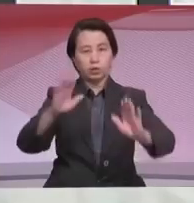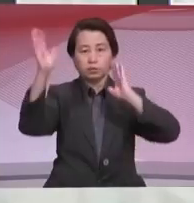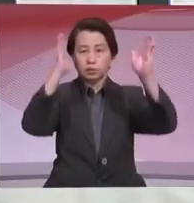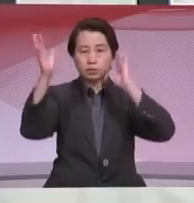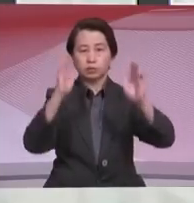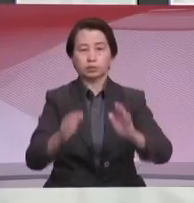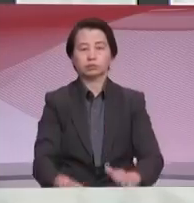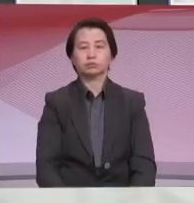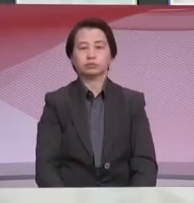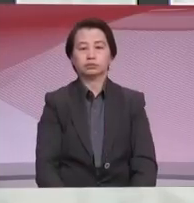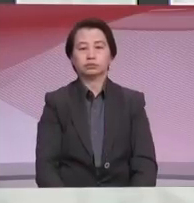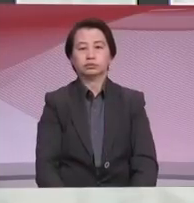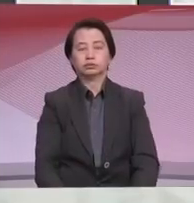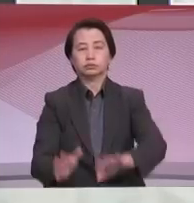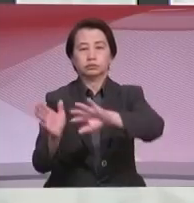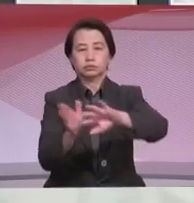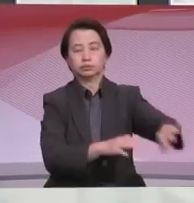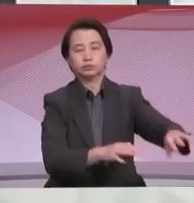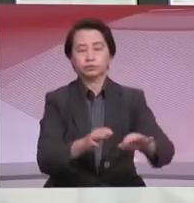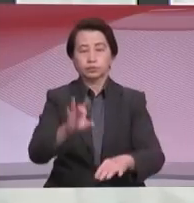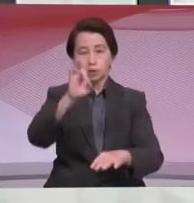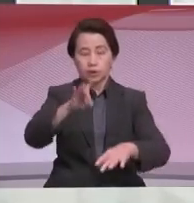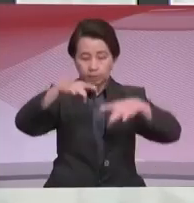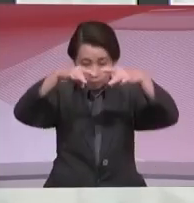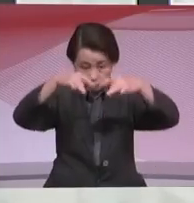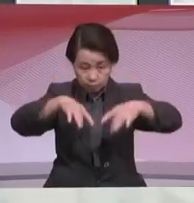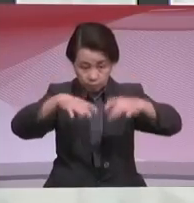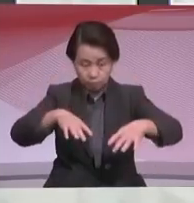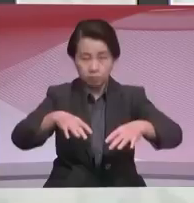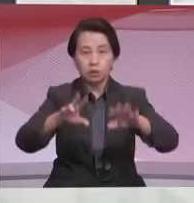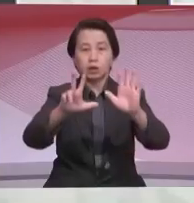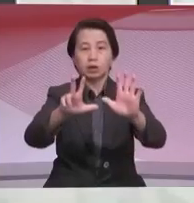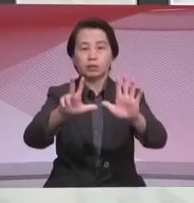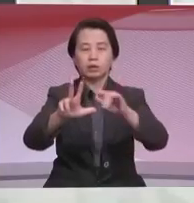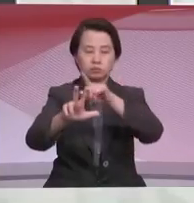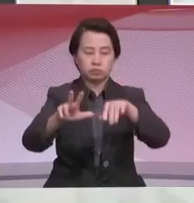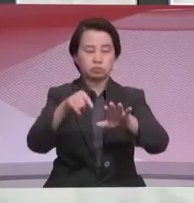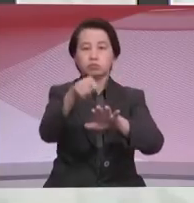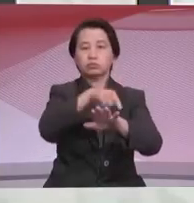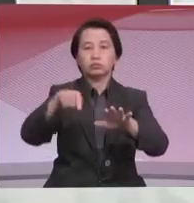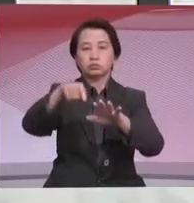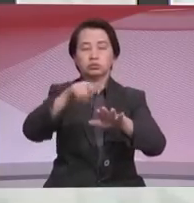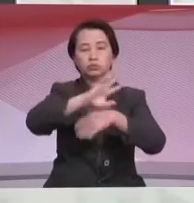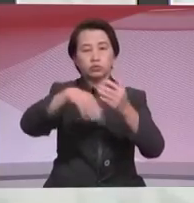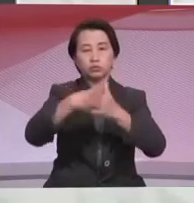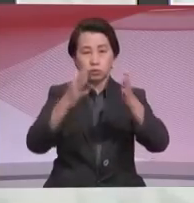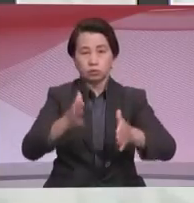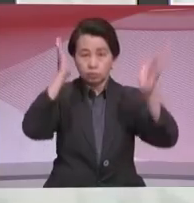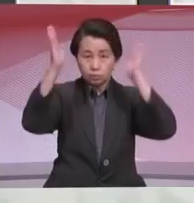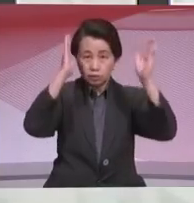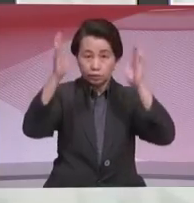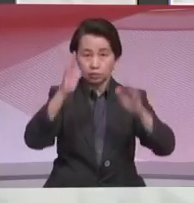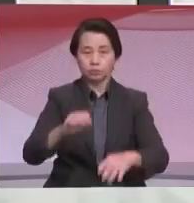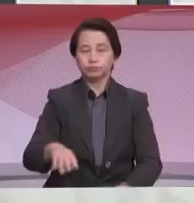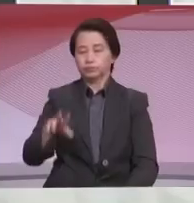negara. 8 kes saringan bergejala yang kesemuanya melibatkan warga negara. 3 kes